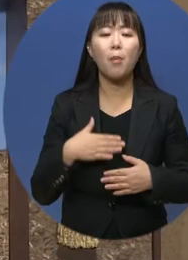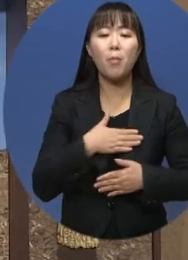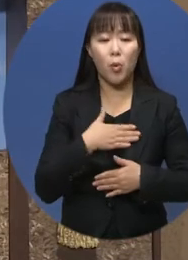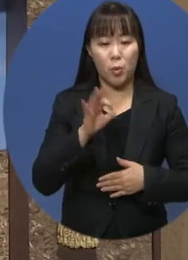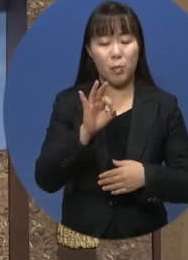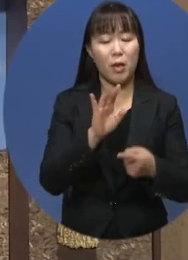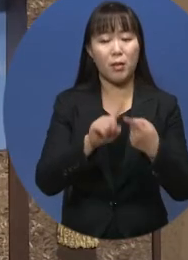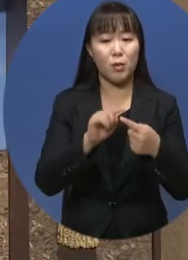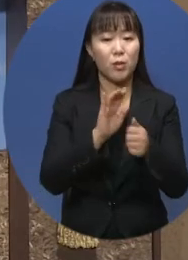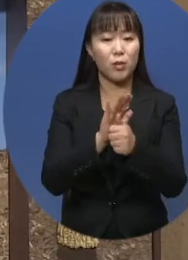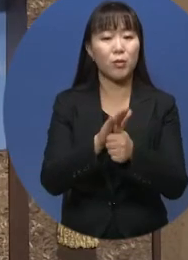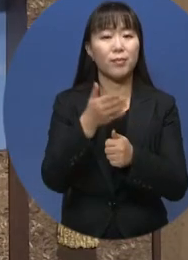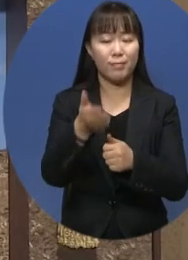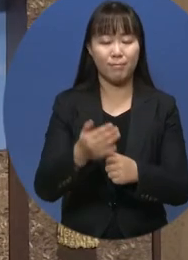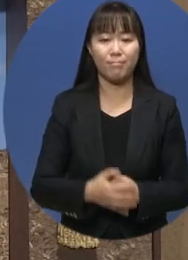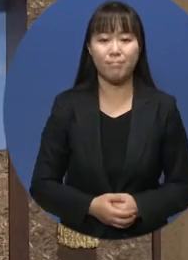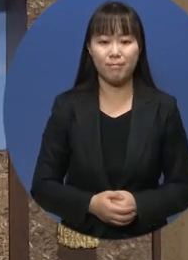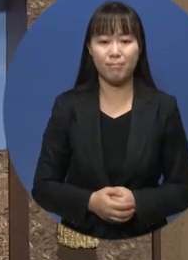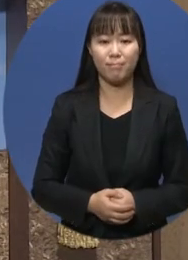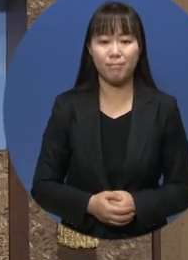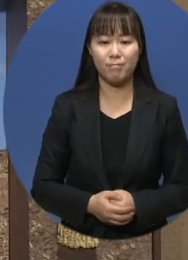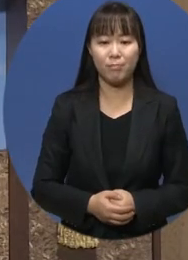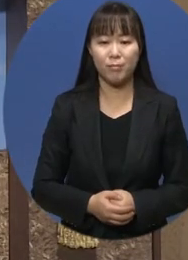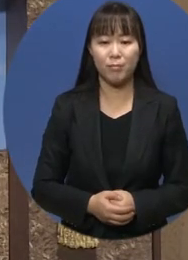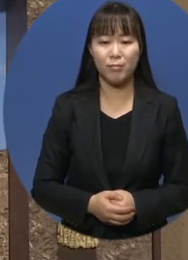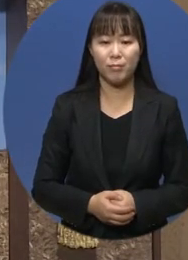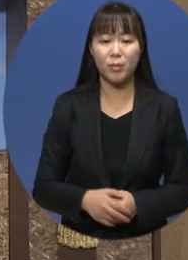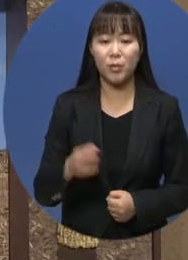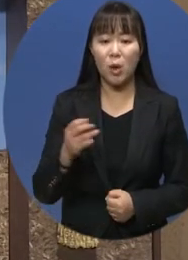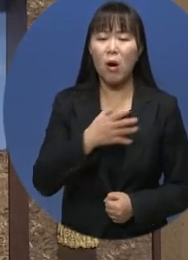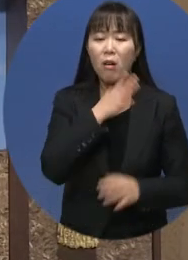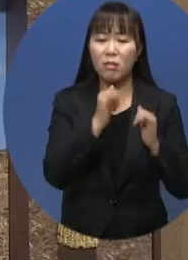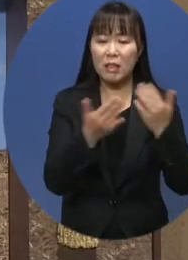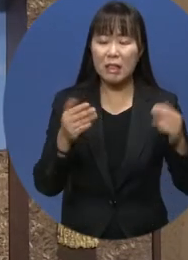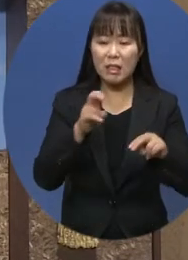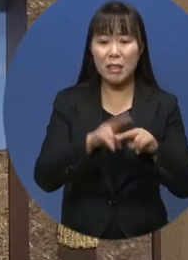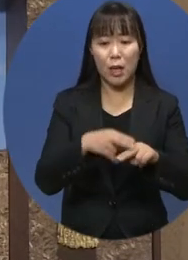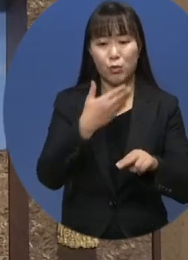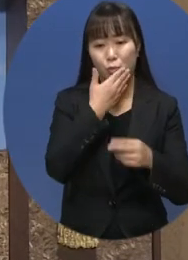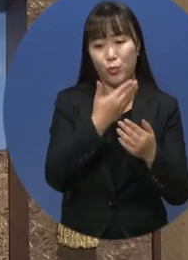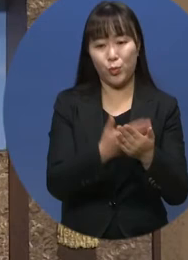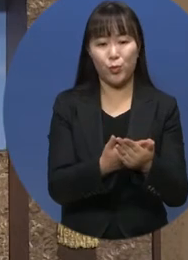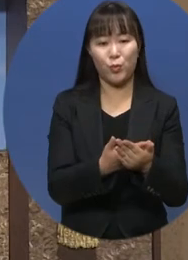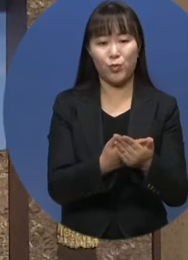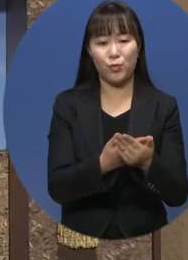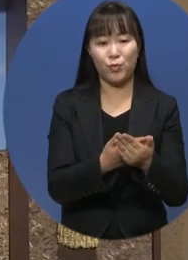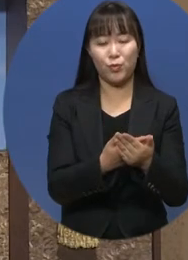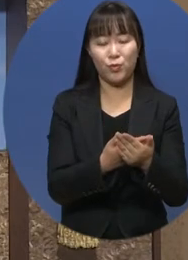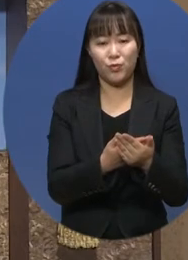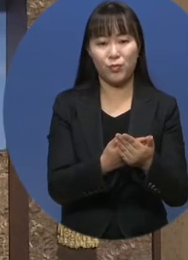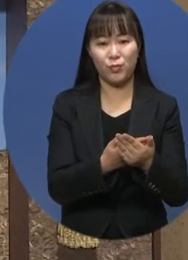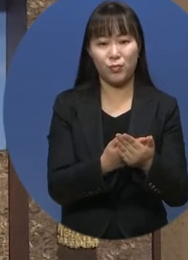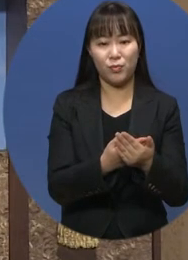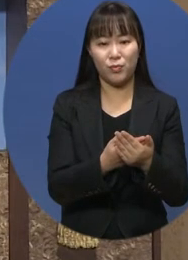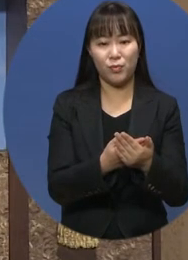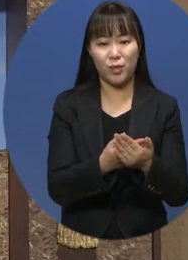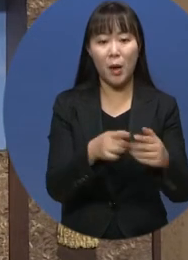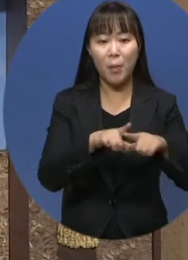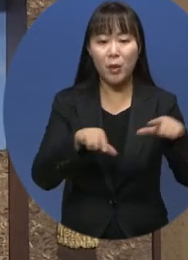도 지원해 드려요 그리고 어르신들 일자리 가 중요한데 어 보통